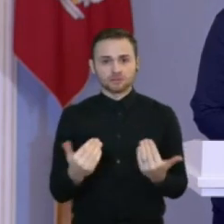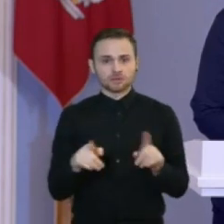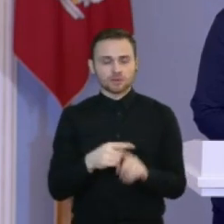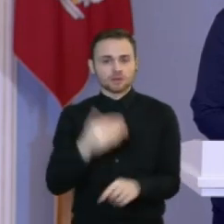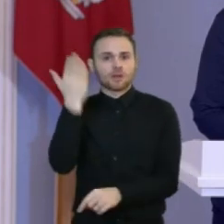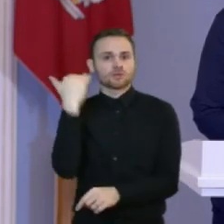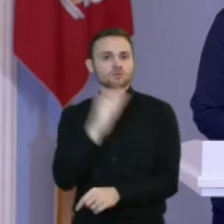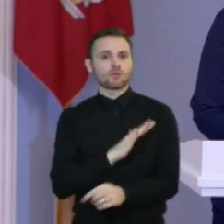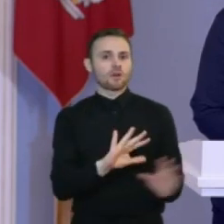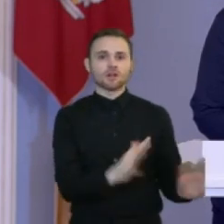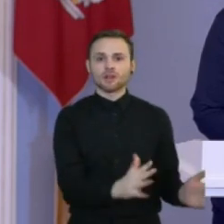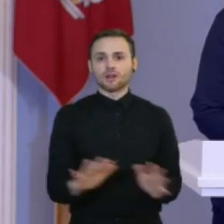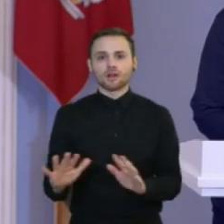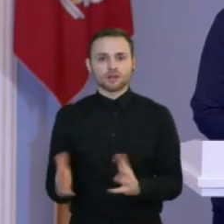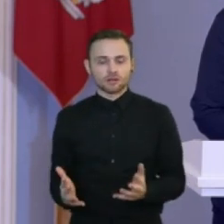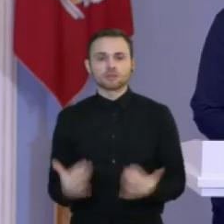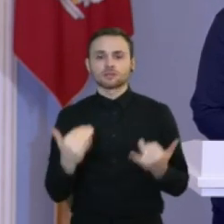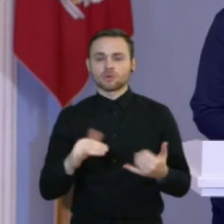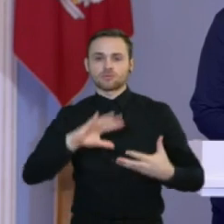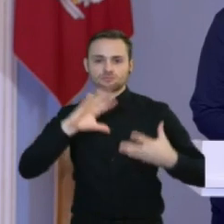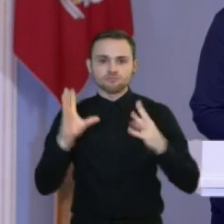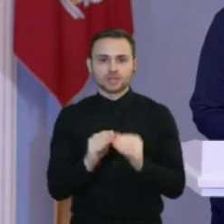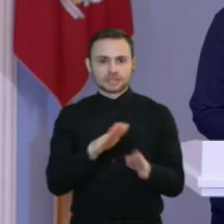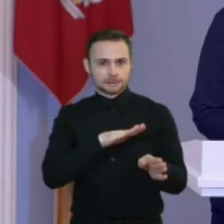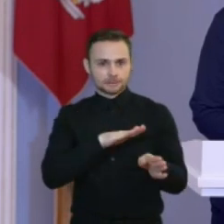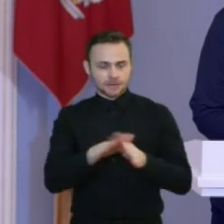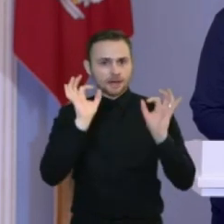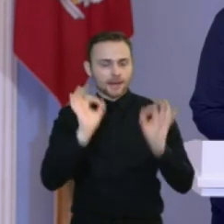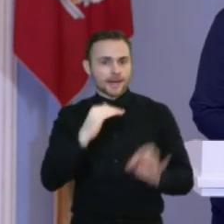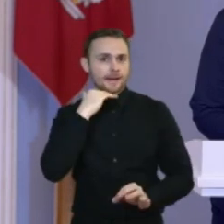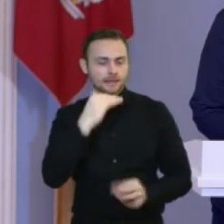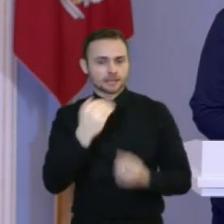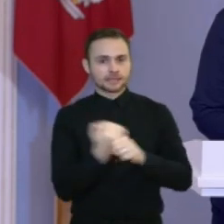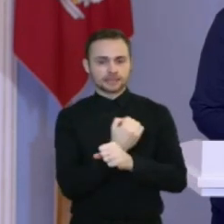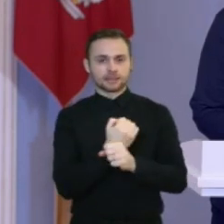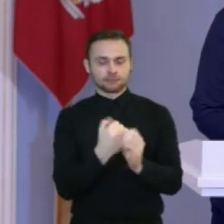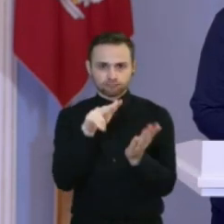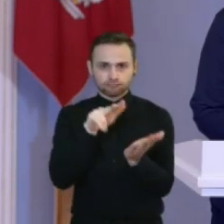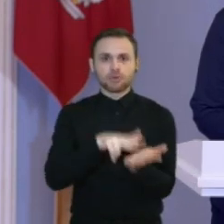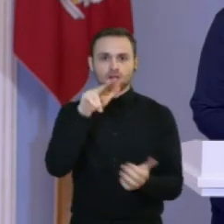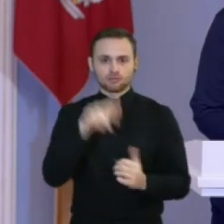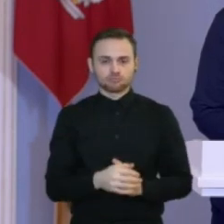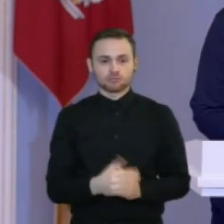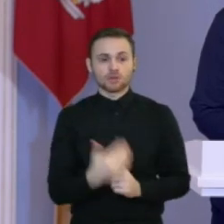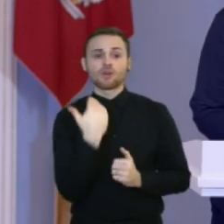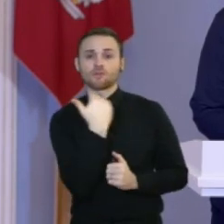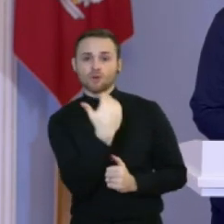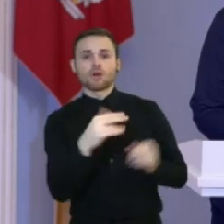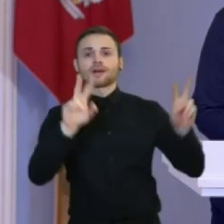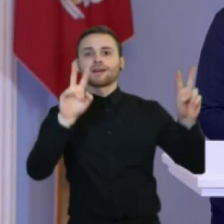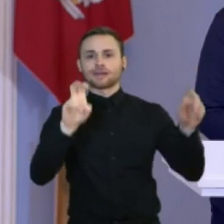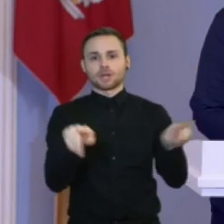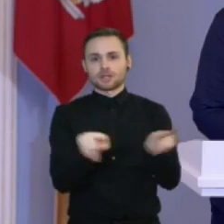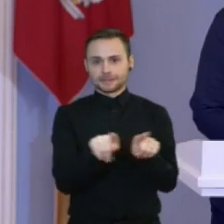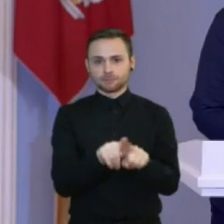anksčiau, mes turime konkretizuoti šitą perspektyvą. Ir tai taip pat bus vienas iš klausimų, apie kurį